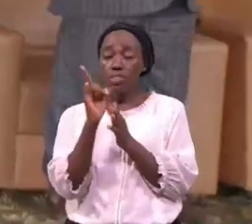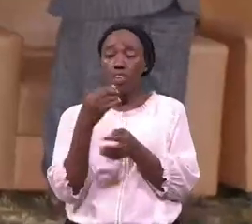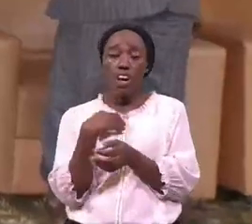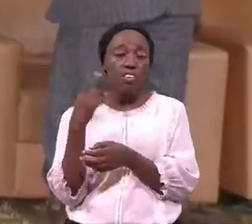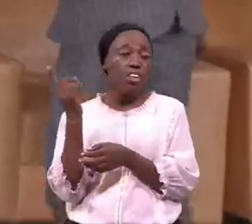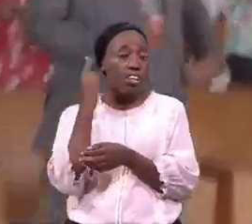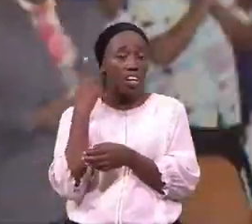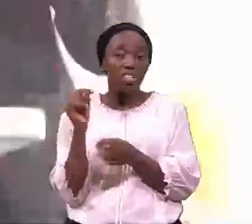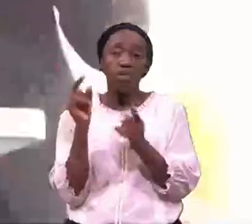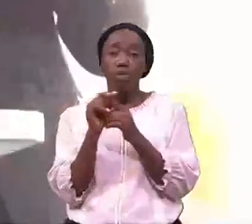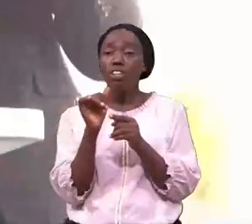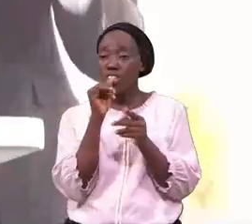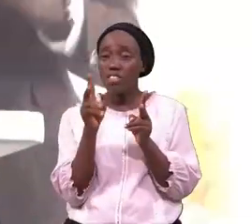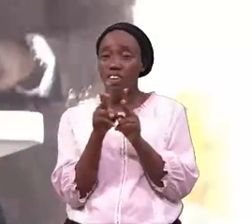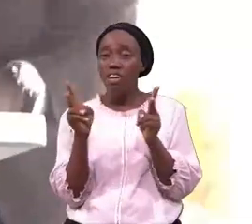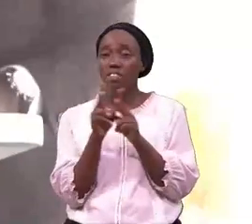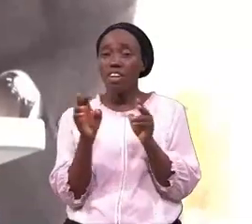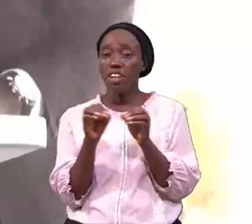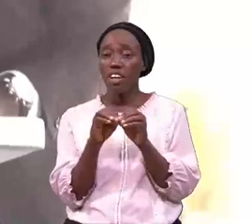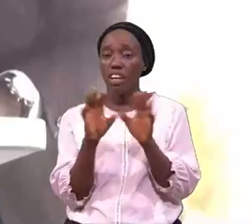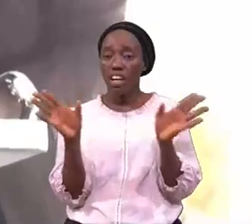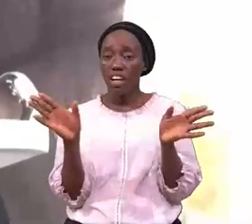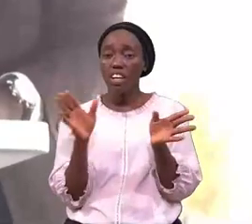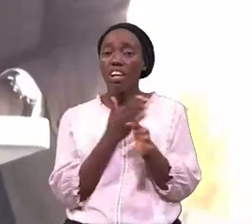Tu as écouté la parole très clairement.